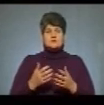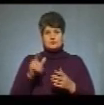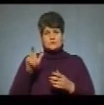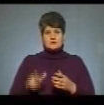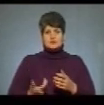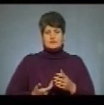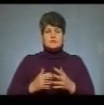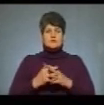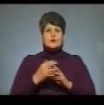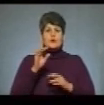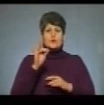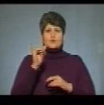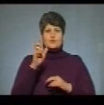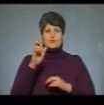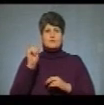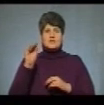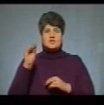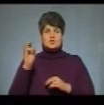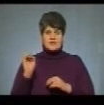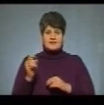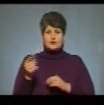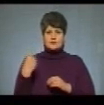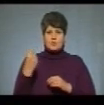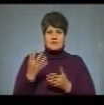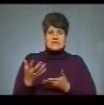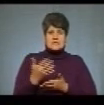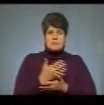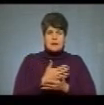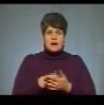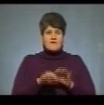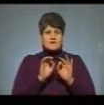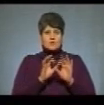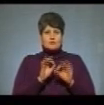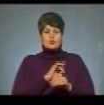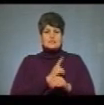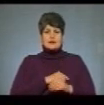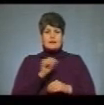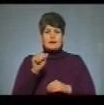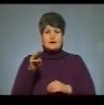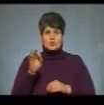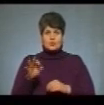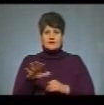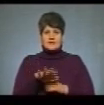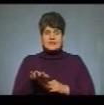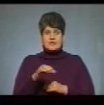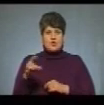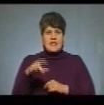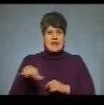Оперативники спецслужби встановили, що на Тернопільщині він збирав відомості про сили антитерористичної операції на території